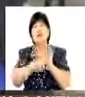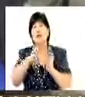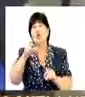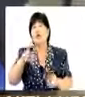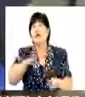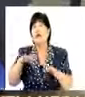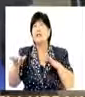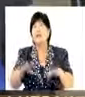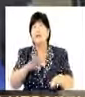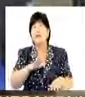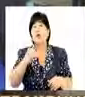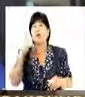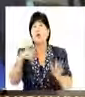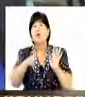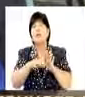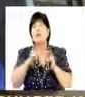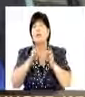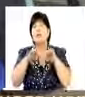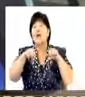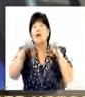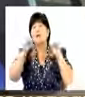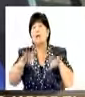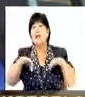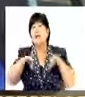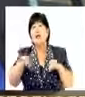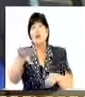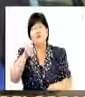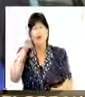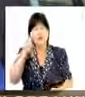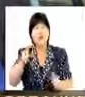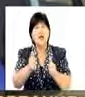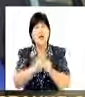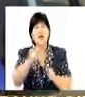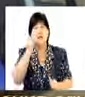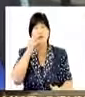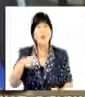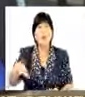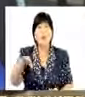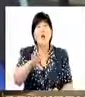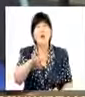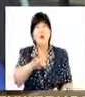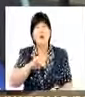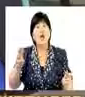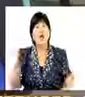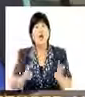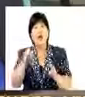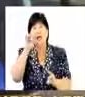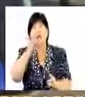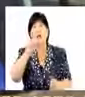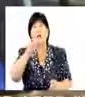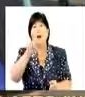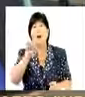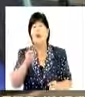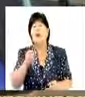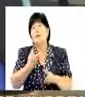было задействовано 47 единиц спецавтотехники. Как вы помните, в соседней Южно-Казахстанской области произошел пожар на нефтебазе.